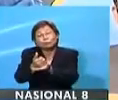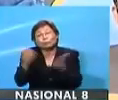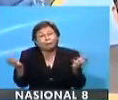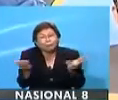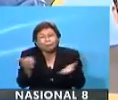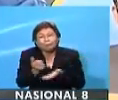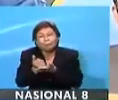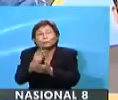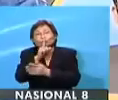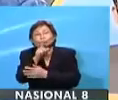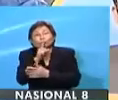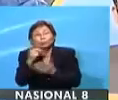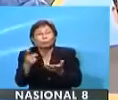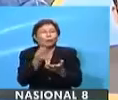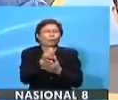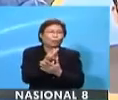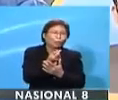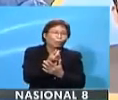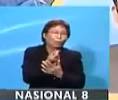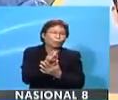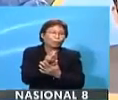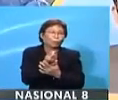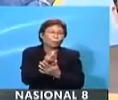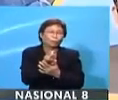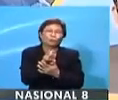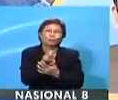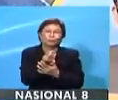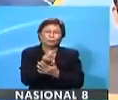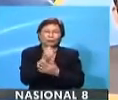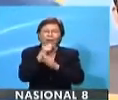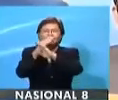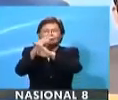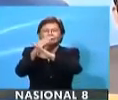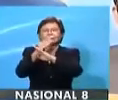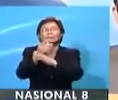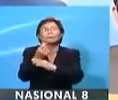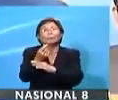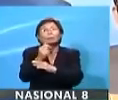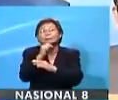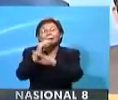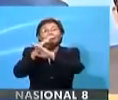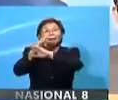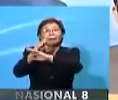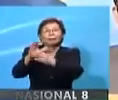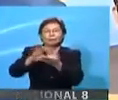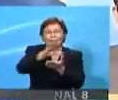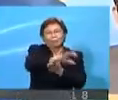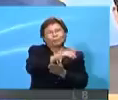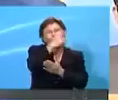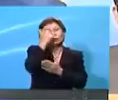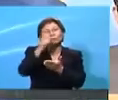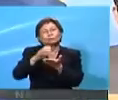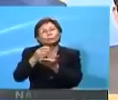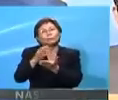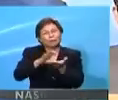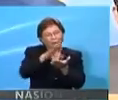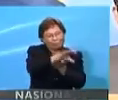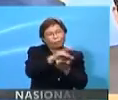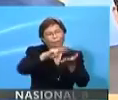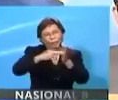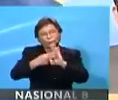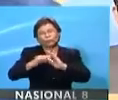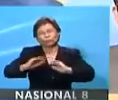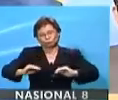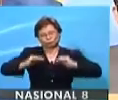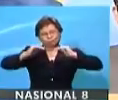untuk tentukan kos tidak menghalang mereka untuk melabur. Because melabur ni maknanya to